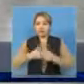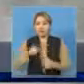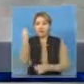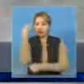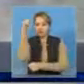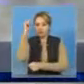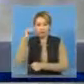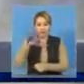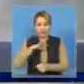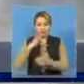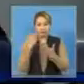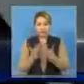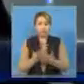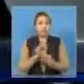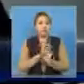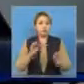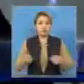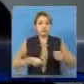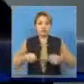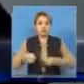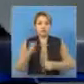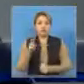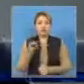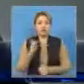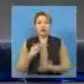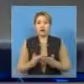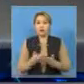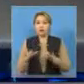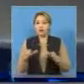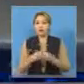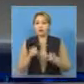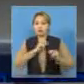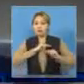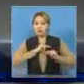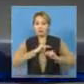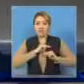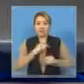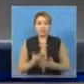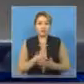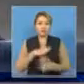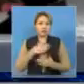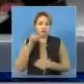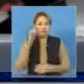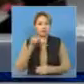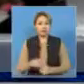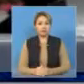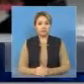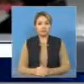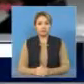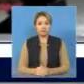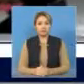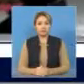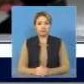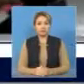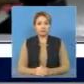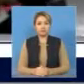жүлдеге ие болып жүр. Көркемдік жетекшісі Майра Үмбетова бұл ортада еңбек етемін деп әсте ойламаған. Я когда впервые пришла